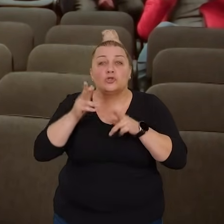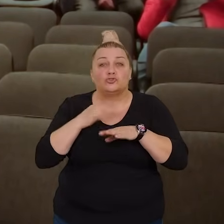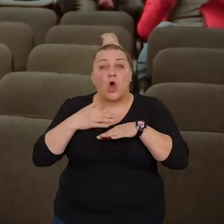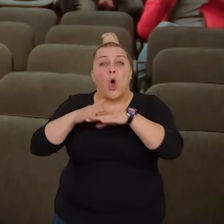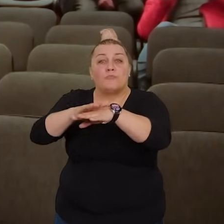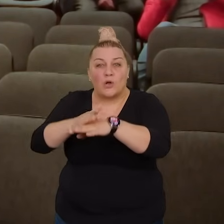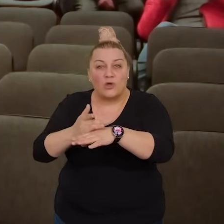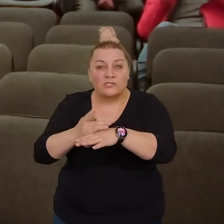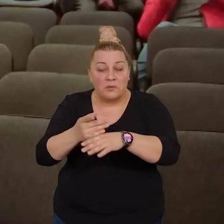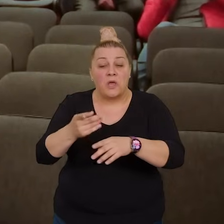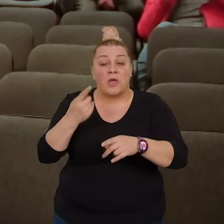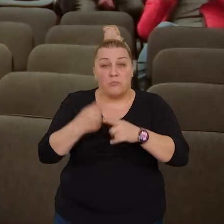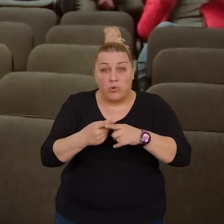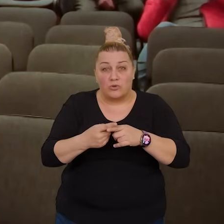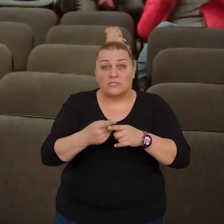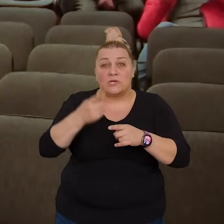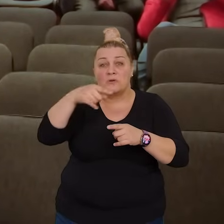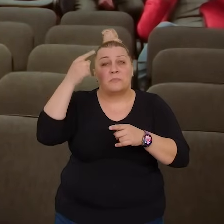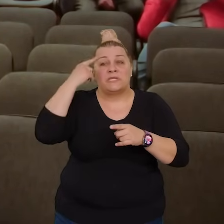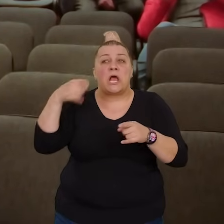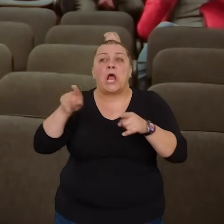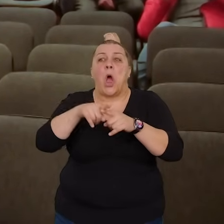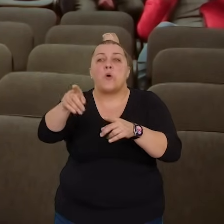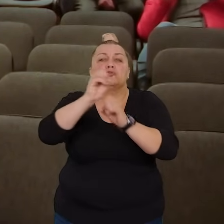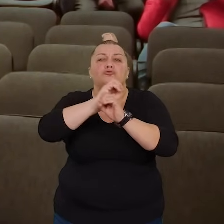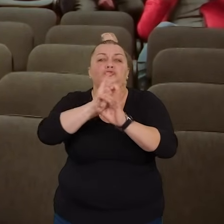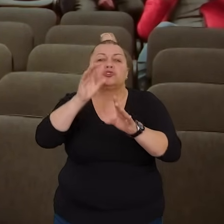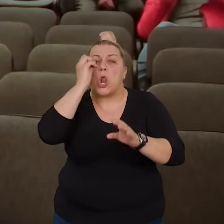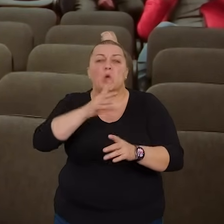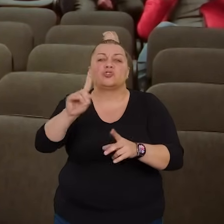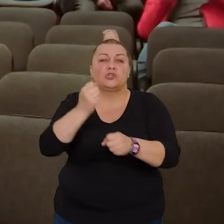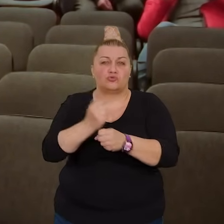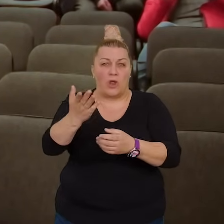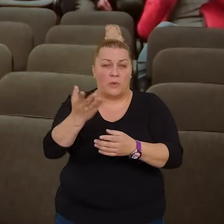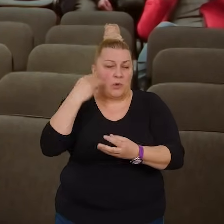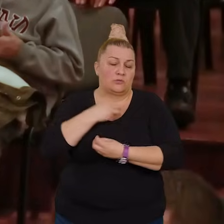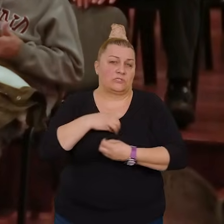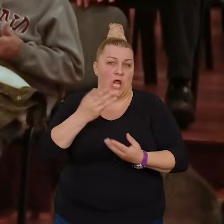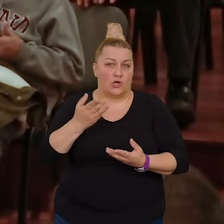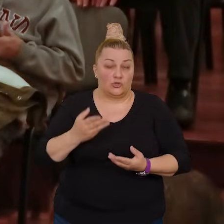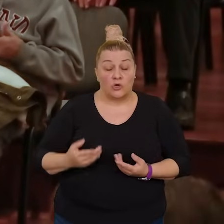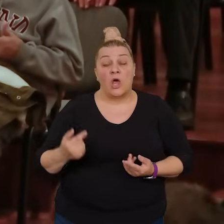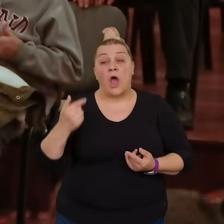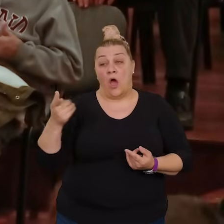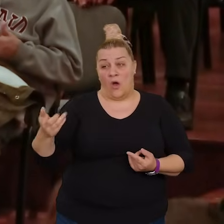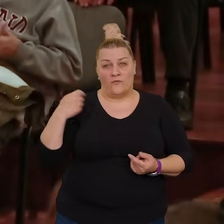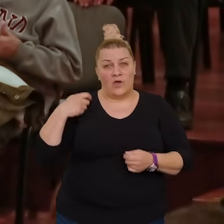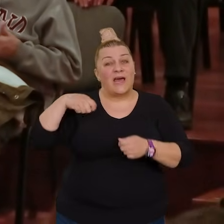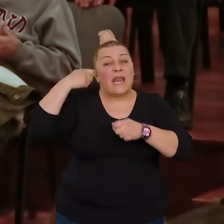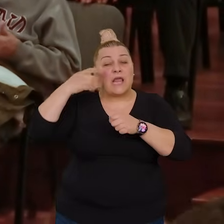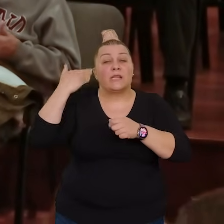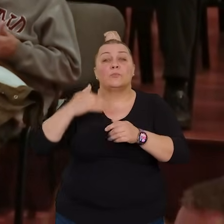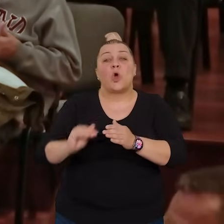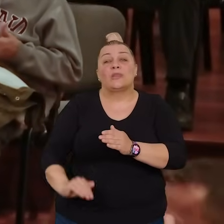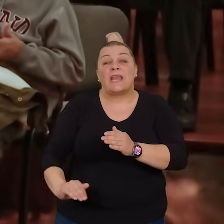oprost, niti oni smatraju da su bilo što lošega napravili ova druga strana, što je zapravo strašno. Svoje djetinjstvo redatelj je proveo u